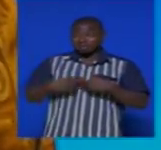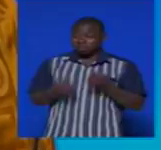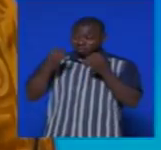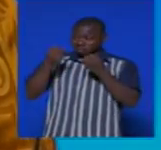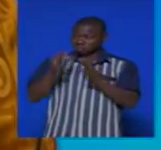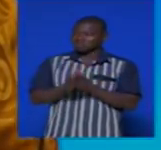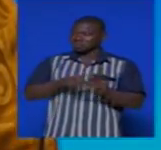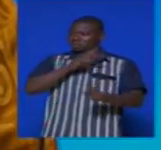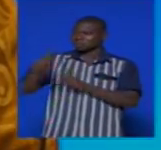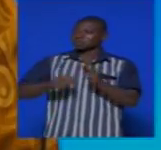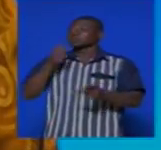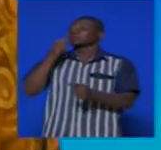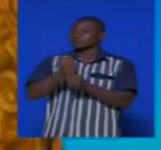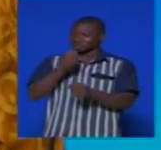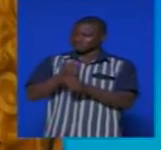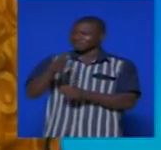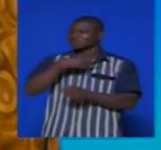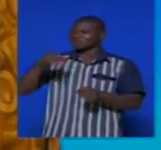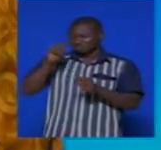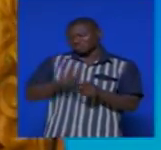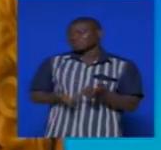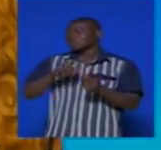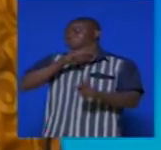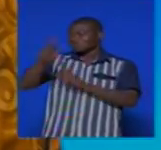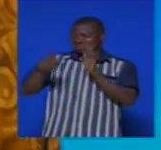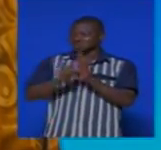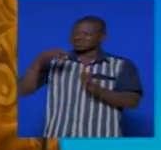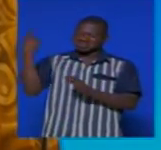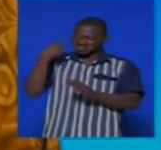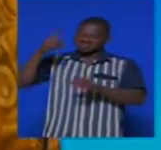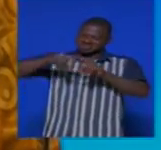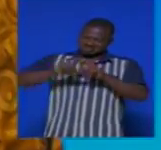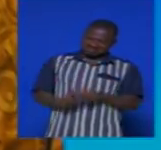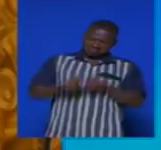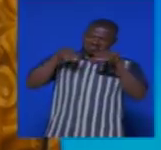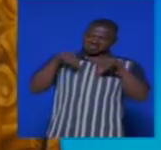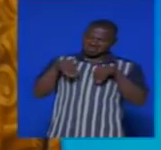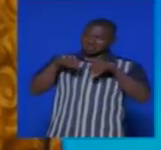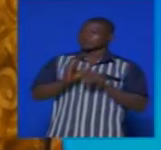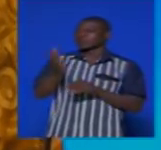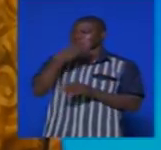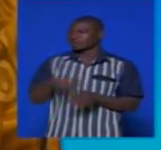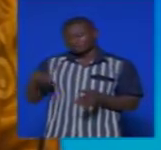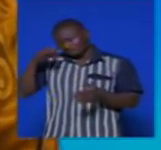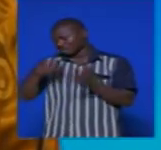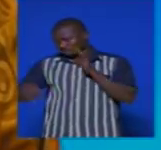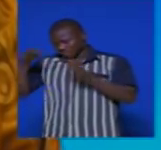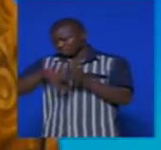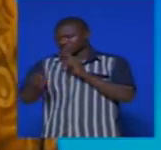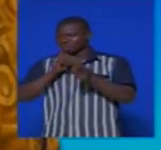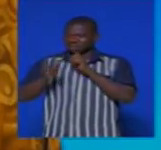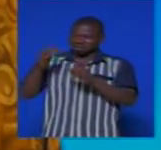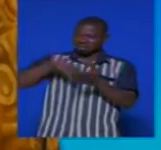de population donc dépendante. Bien sûr, en investissant donc sur des secteurs clés tels que l'éducation, tels que la